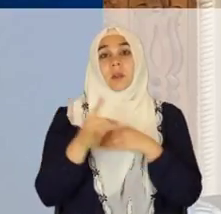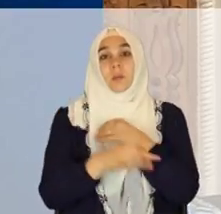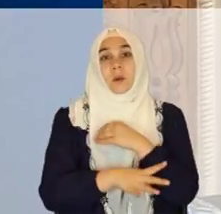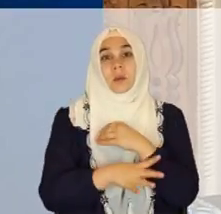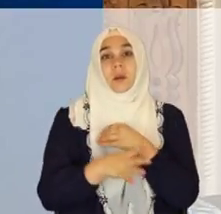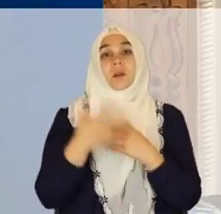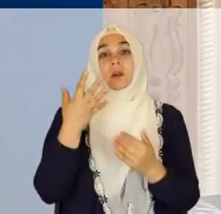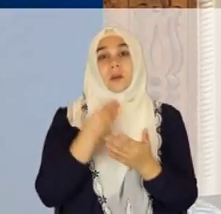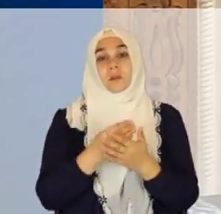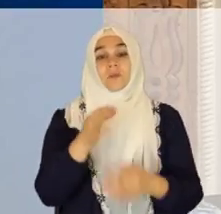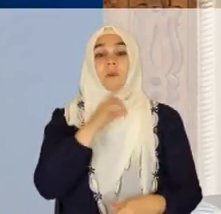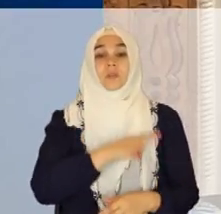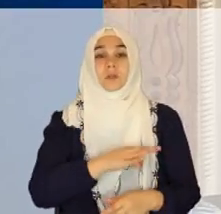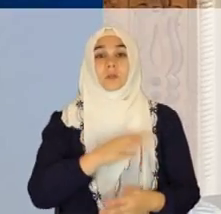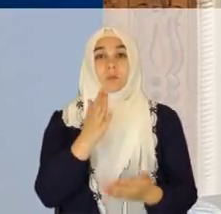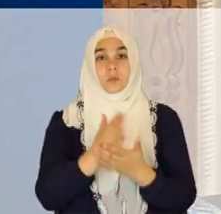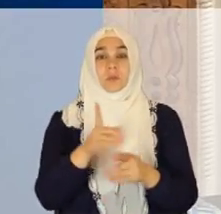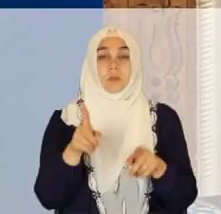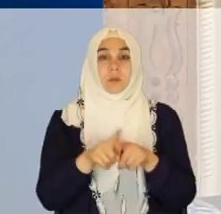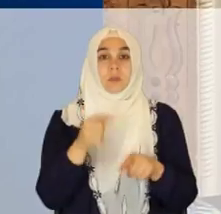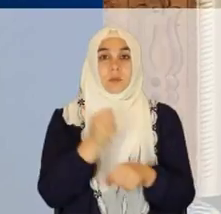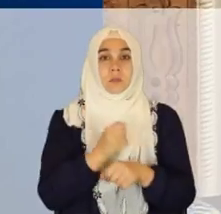kambag'allarga qaysi biri foydali bo'lsa shuni qilinadi.